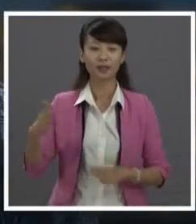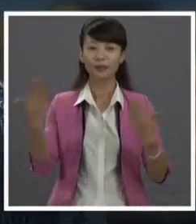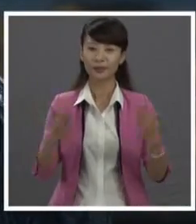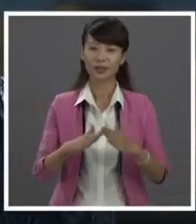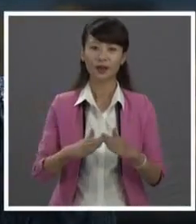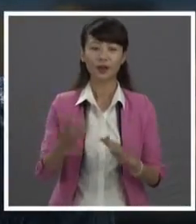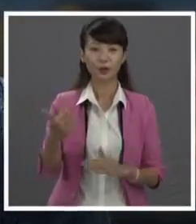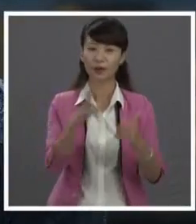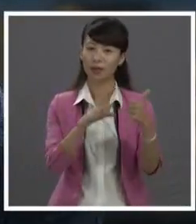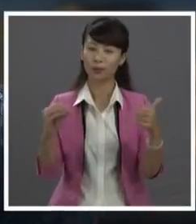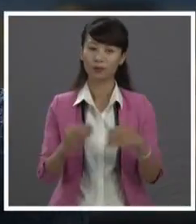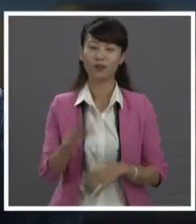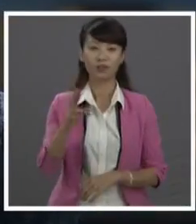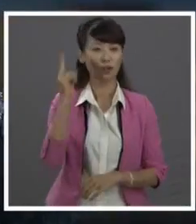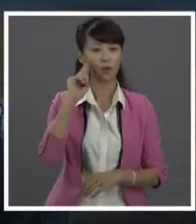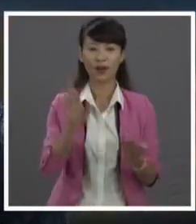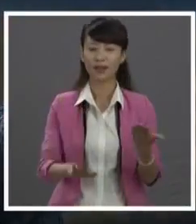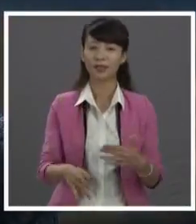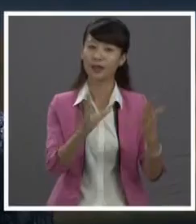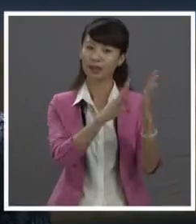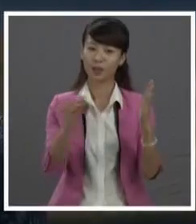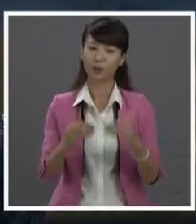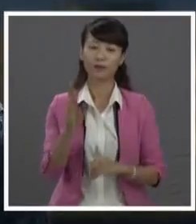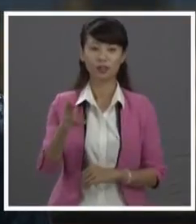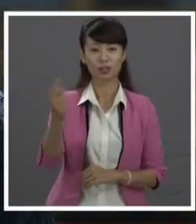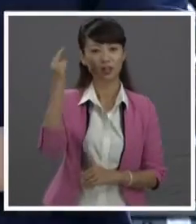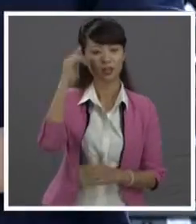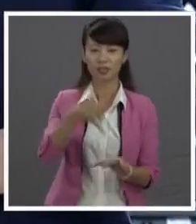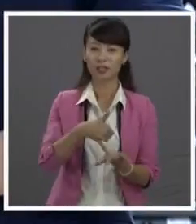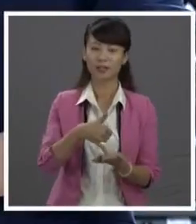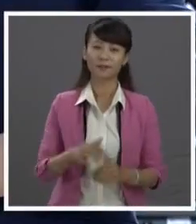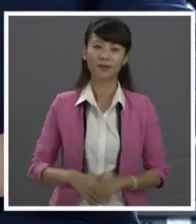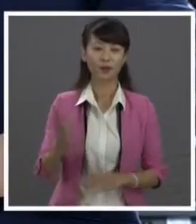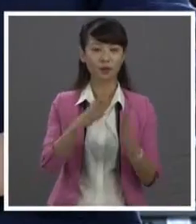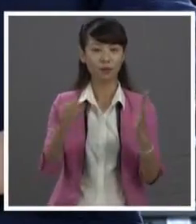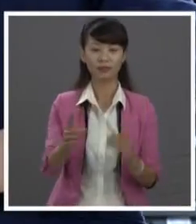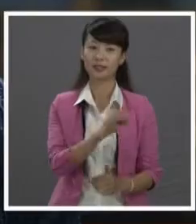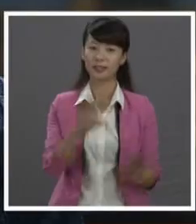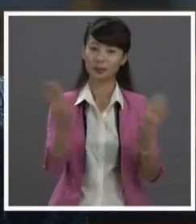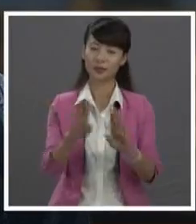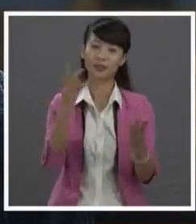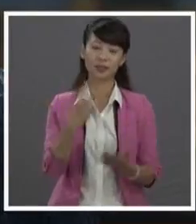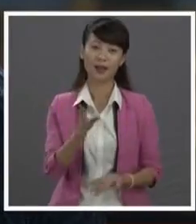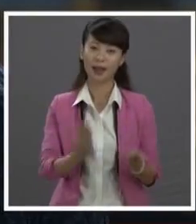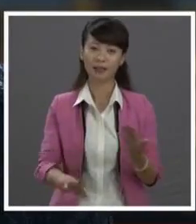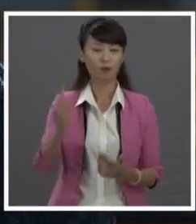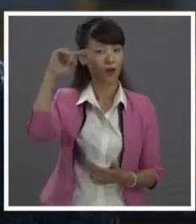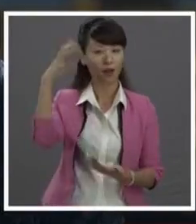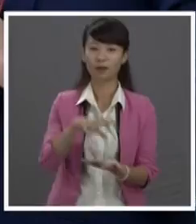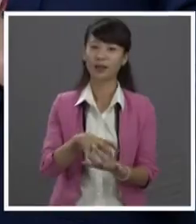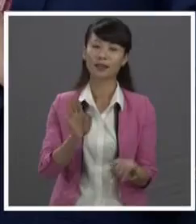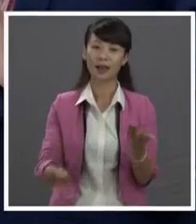里面呢，有一部分是聋哑儿童，一部分是智力障碍儿童，还有一部分是自闭症的儿童，还有脑瘫的儿